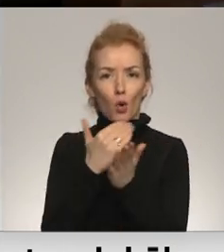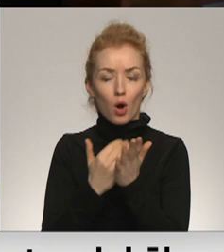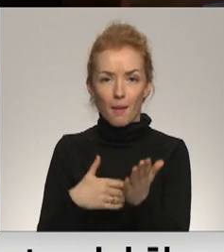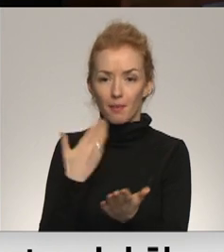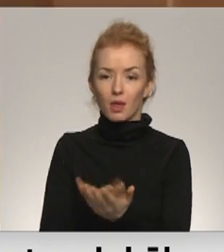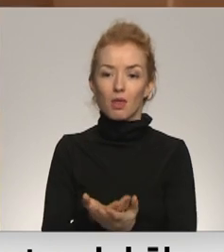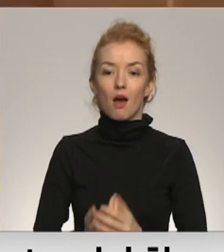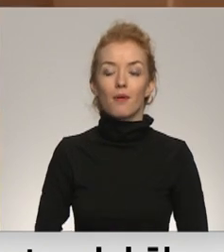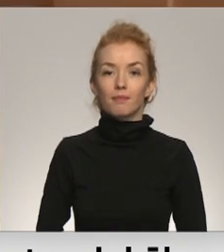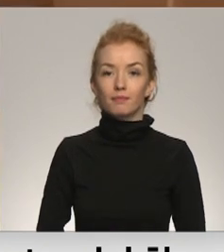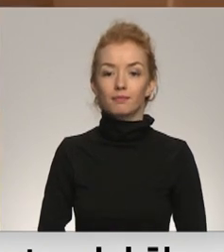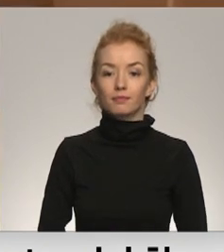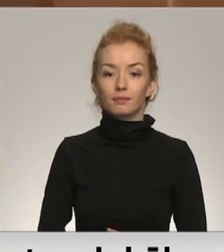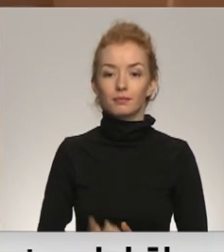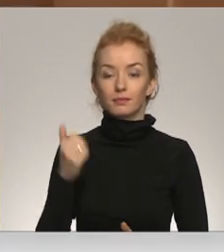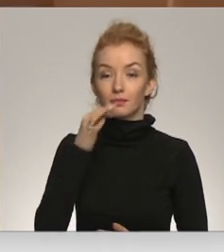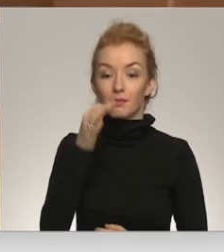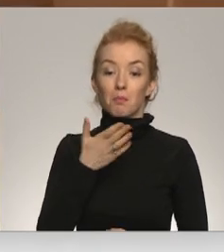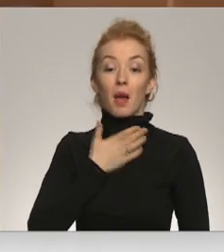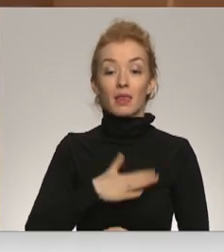piedāvājumu. Tuvāka bija LNT